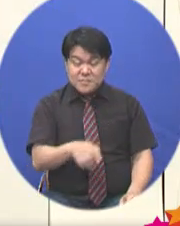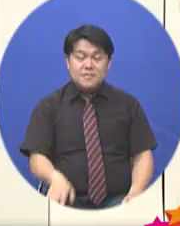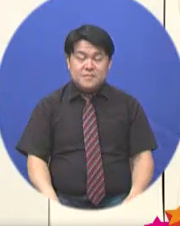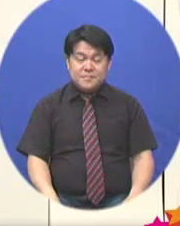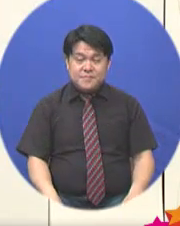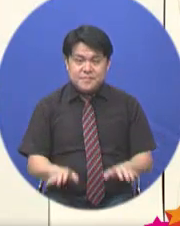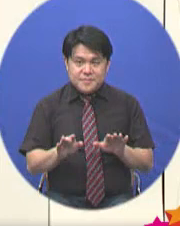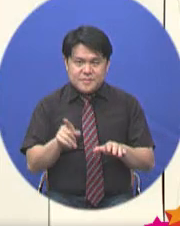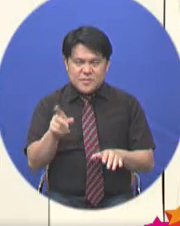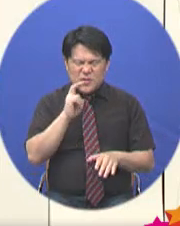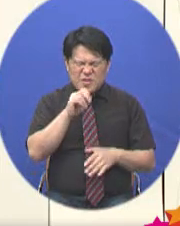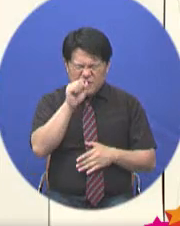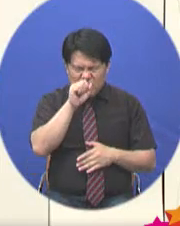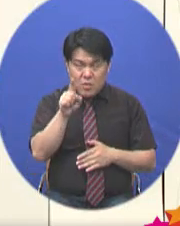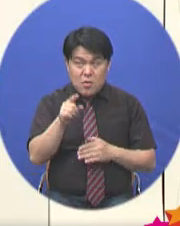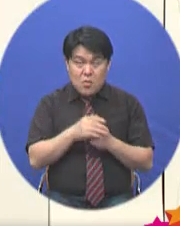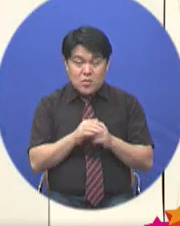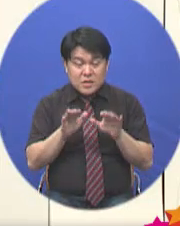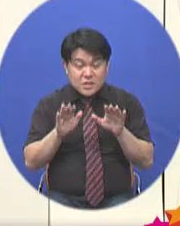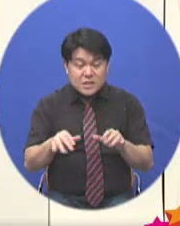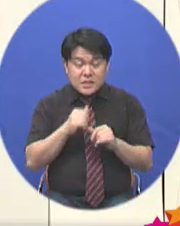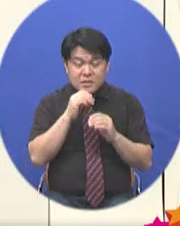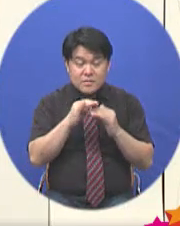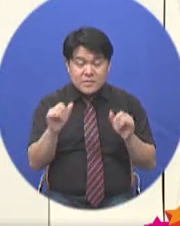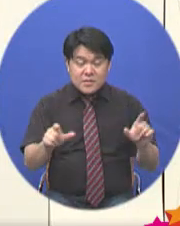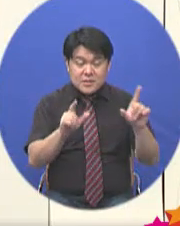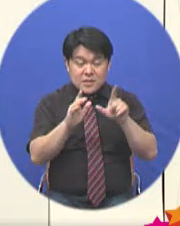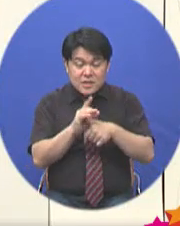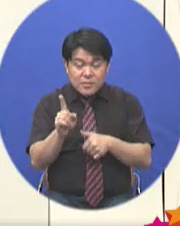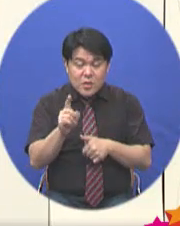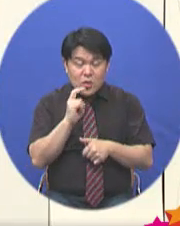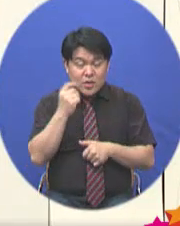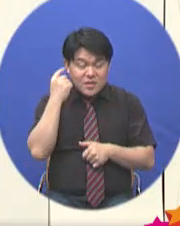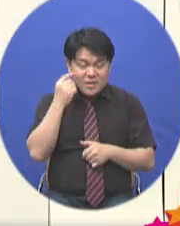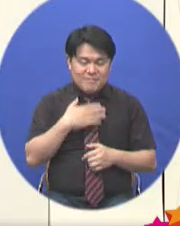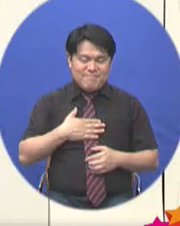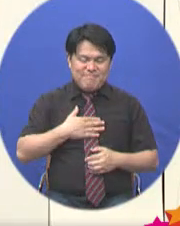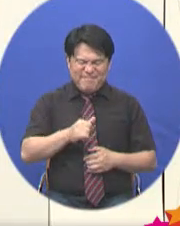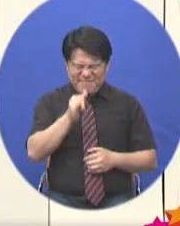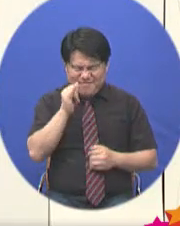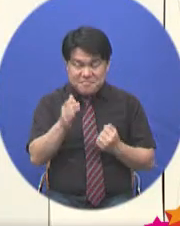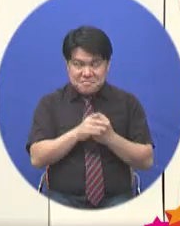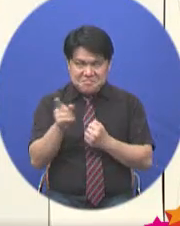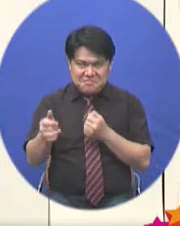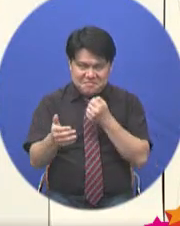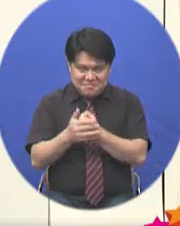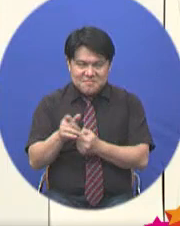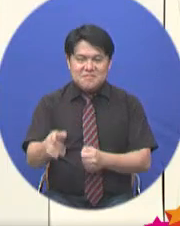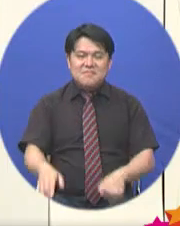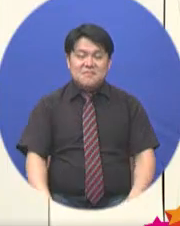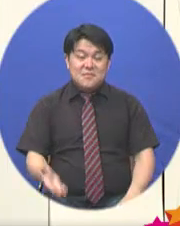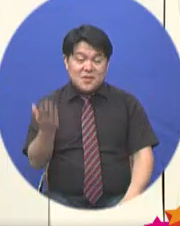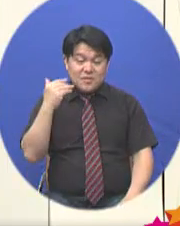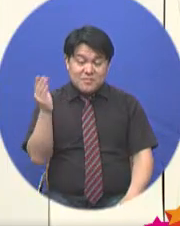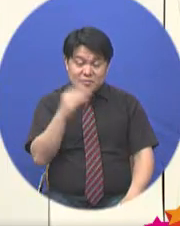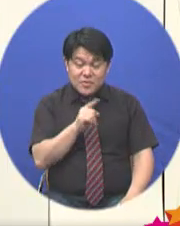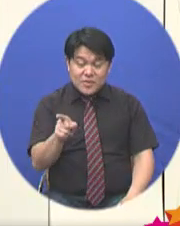네. 노래가 너무 우리 저기 서민들 살아가는 데는 너무 노래가 좋고 그래서 제가 이 노래를 얼마